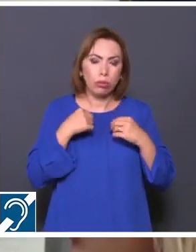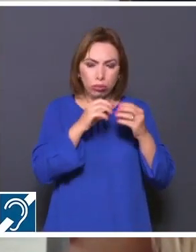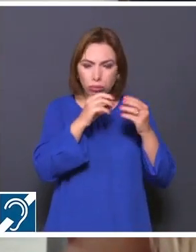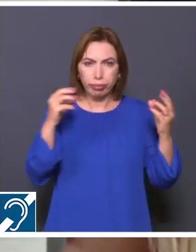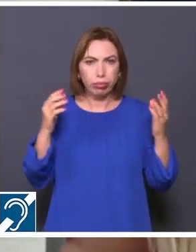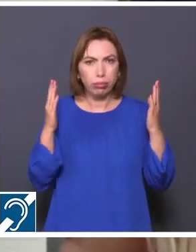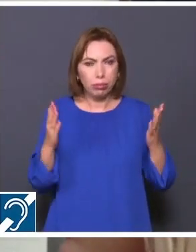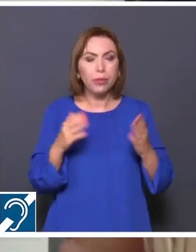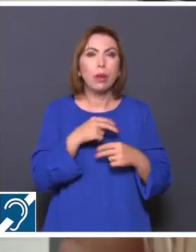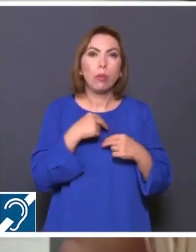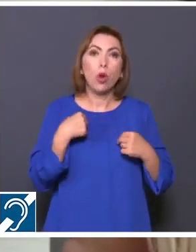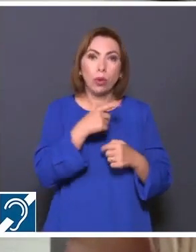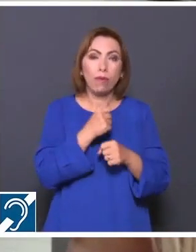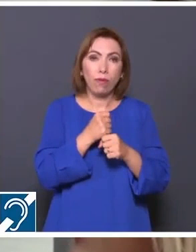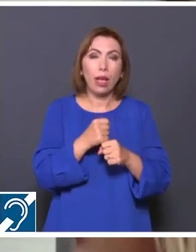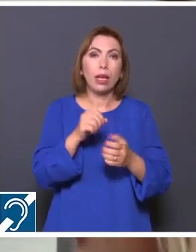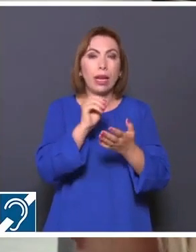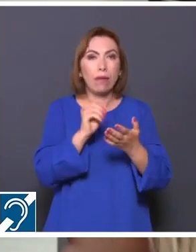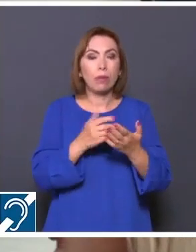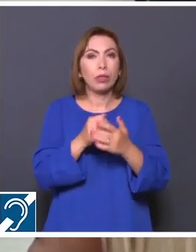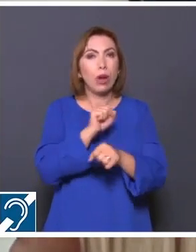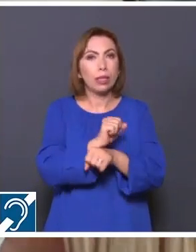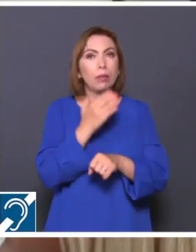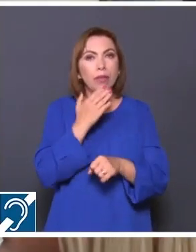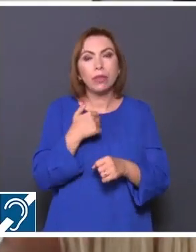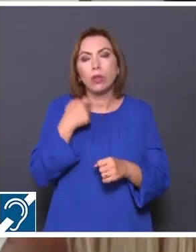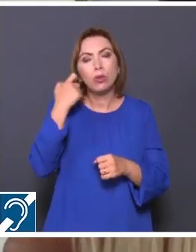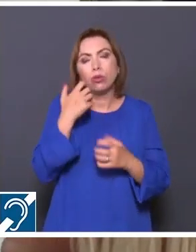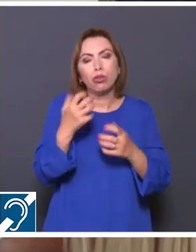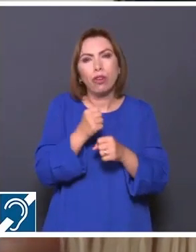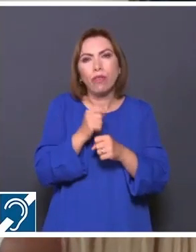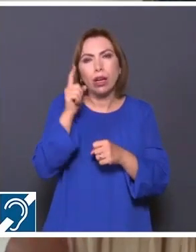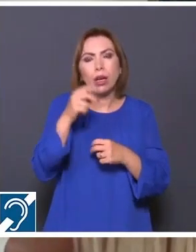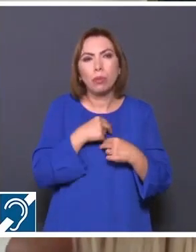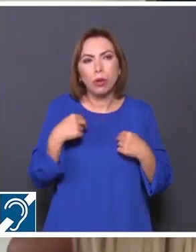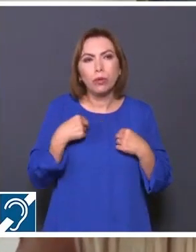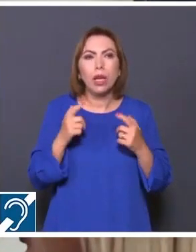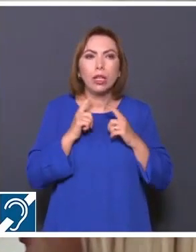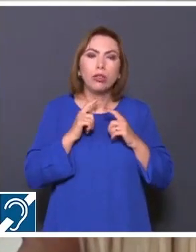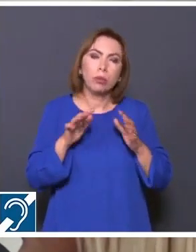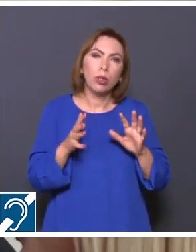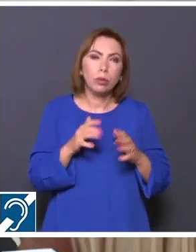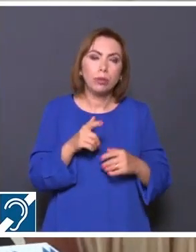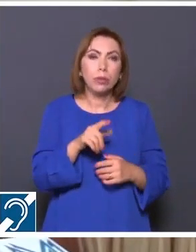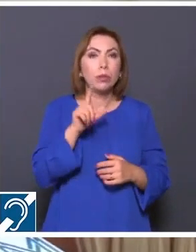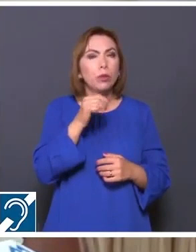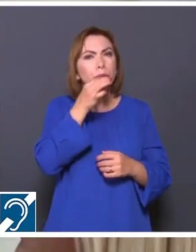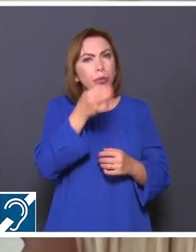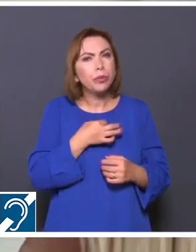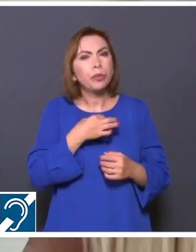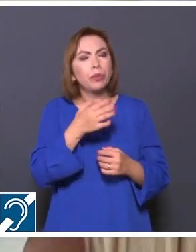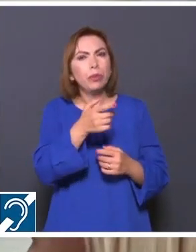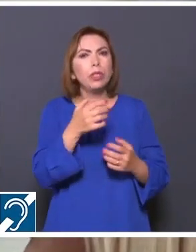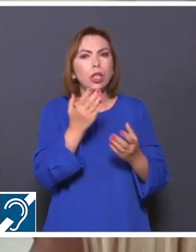ecuația nu știu ce fac Procurorii vom aștepta e posibil da cu privire la acest dosar Și totuși